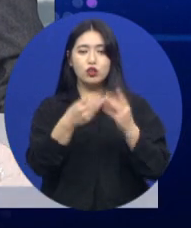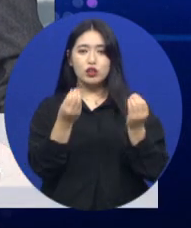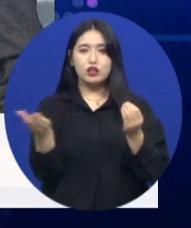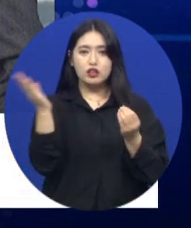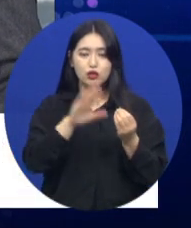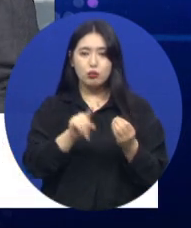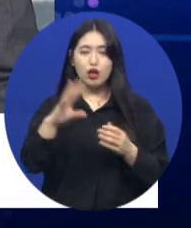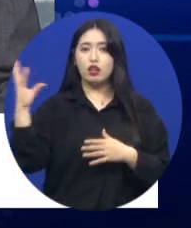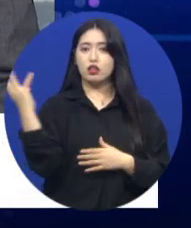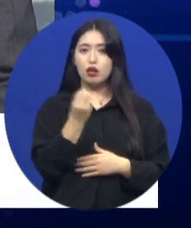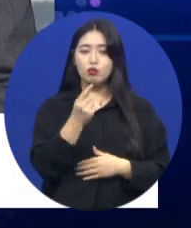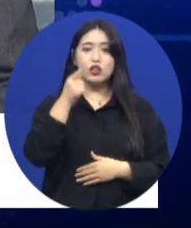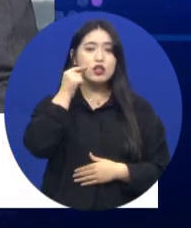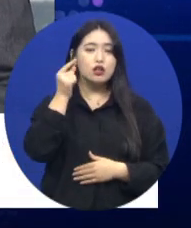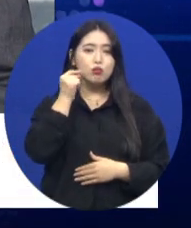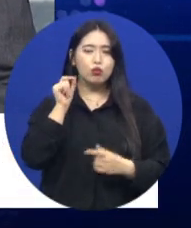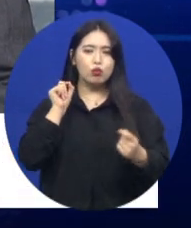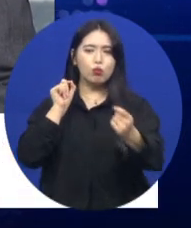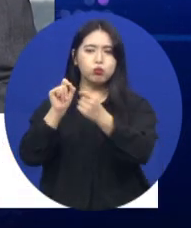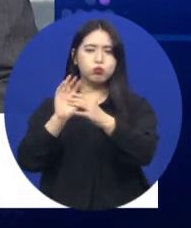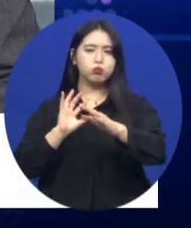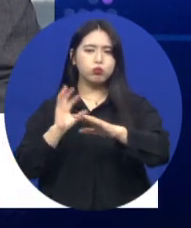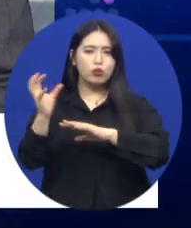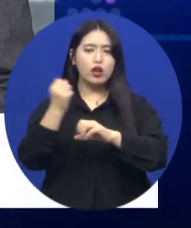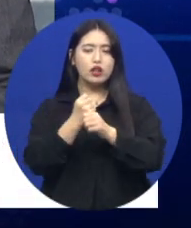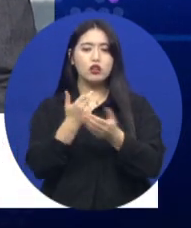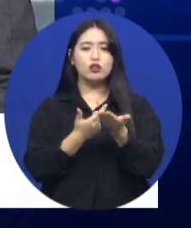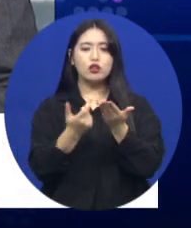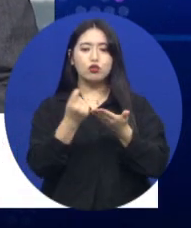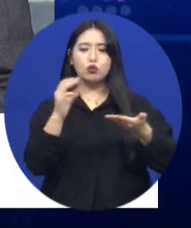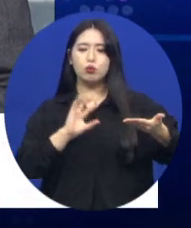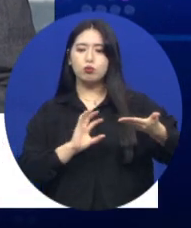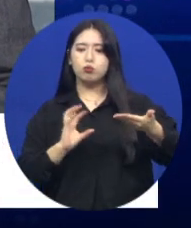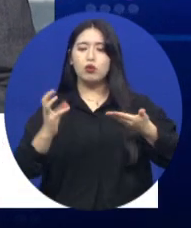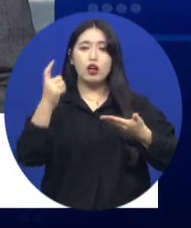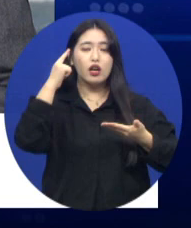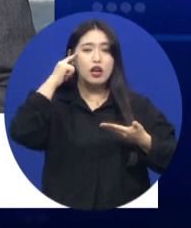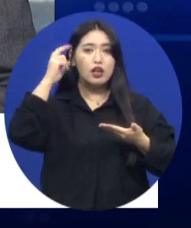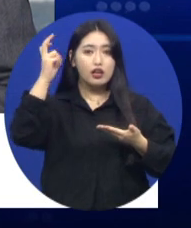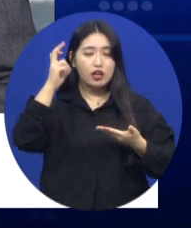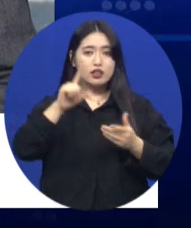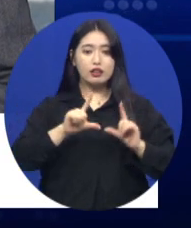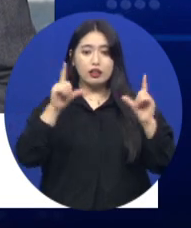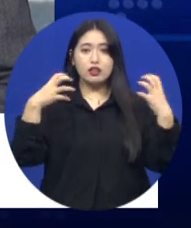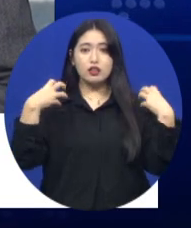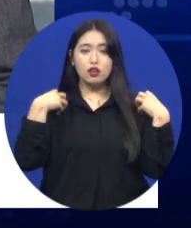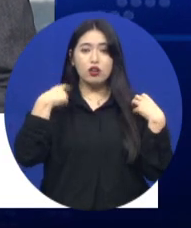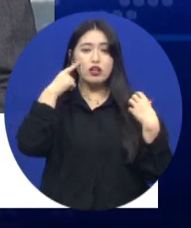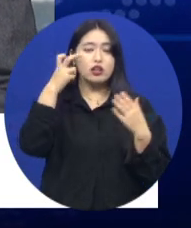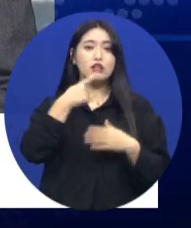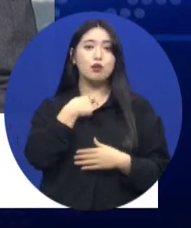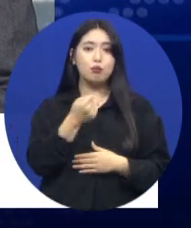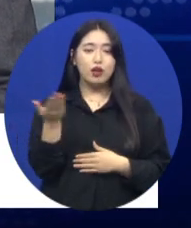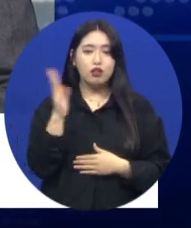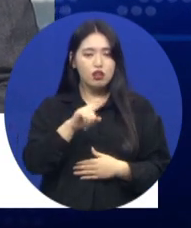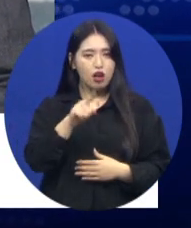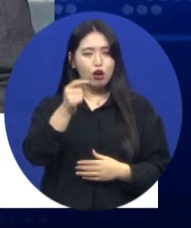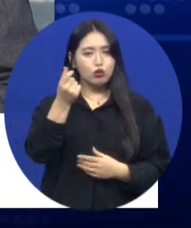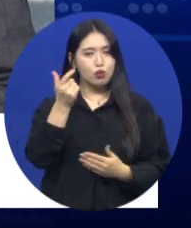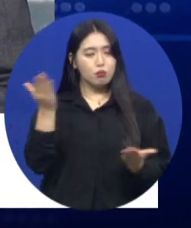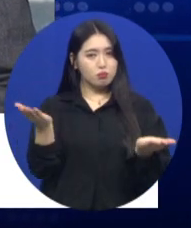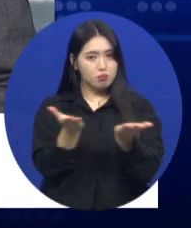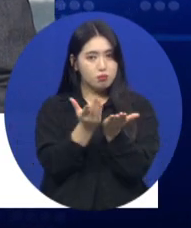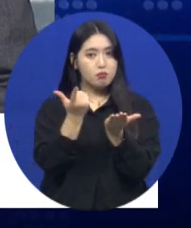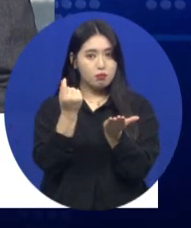태풍이 일본 쪽으로 접근을 하면서 제주는 약간 비껴 갈 것이라는 기상청의 전망이 있었거든요 예 어떻게 좀 맞았다고